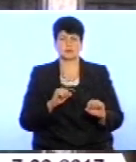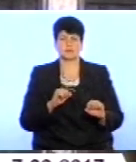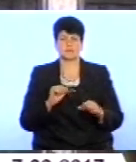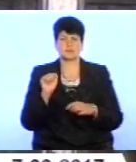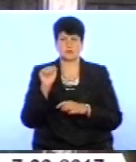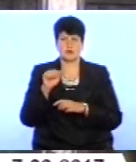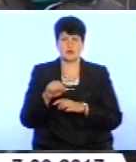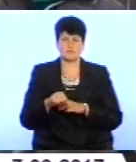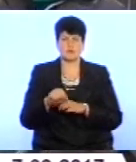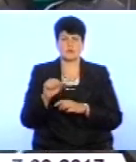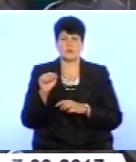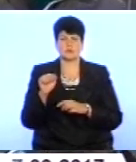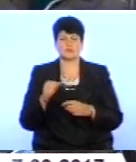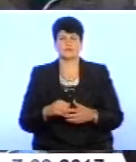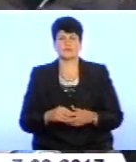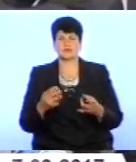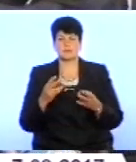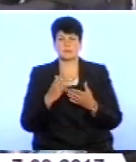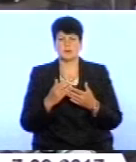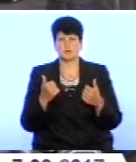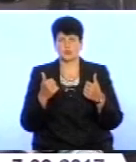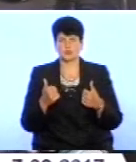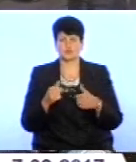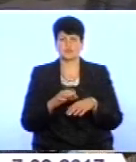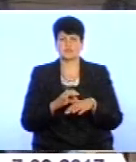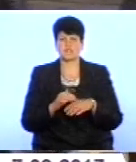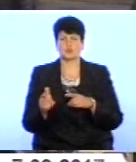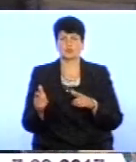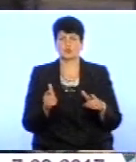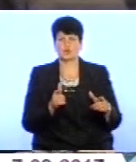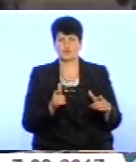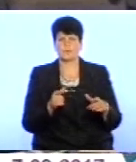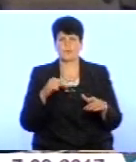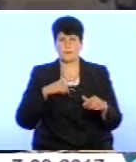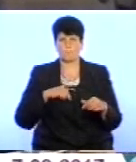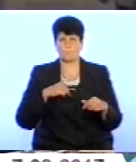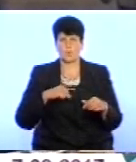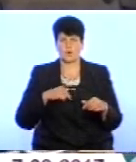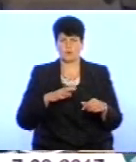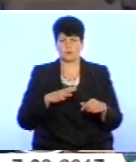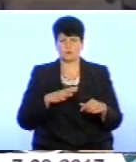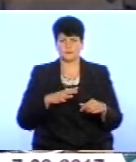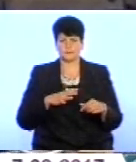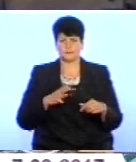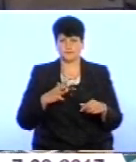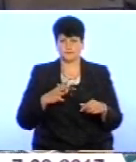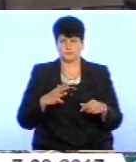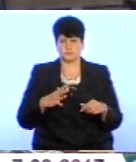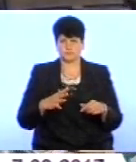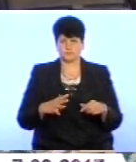вхиляємо свою голову. Треба мати хорошу фізичну підготовку, морально дуже бути стійким.